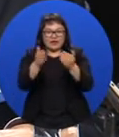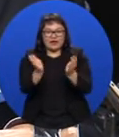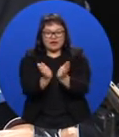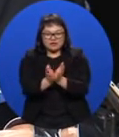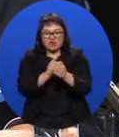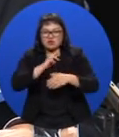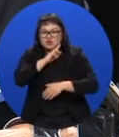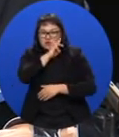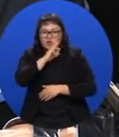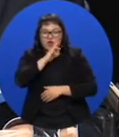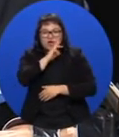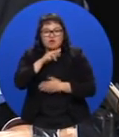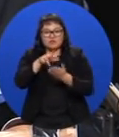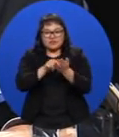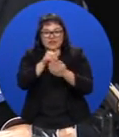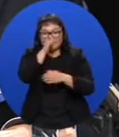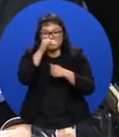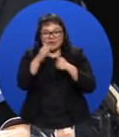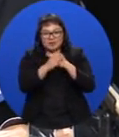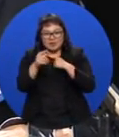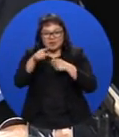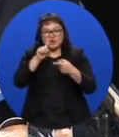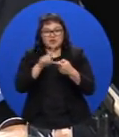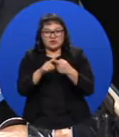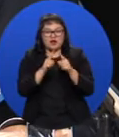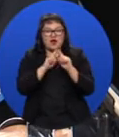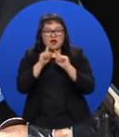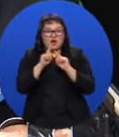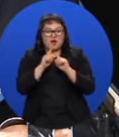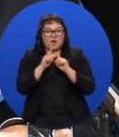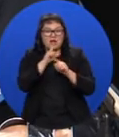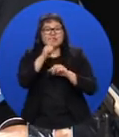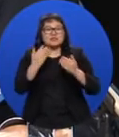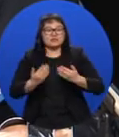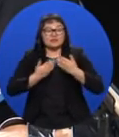제기가 있었고 의혹에 대해서 말씀을 드리는 거예요. 예. 예,